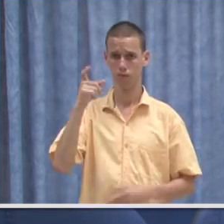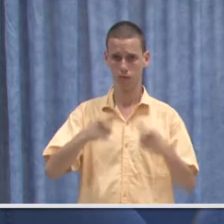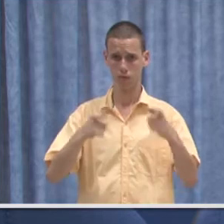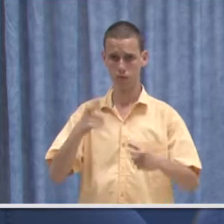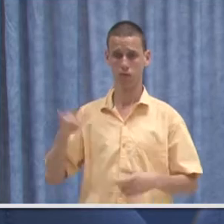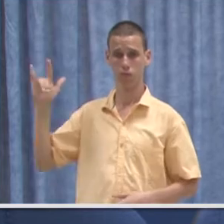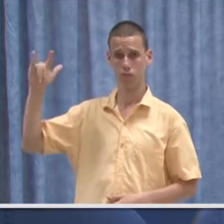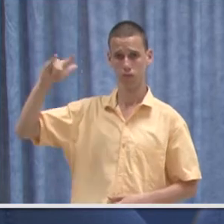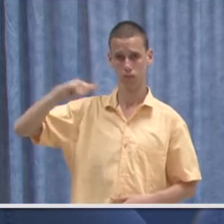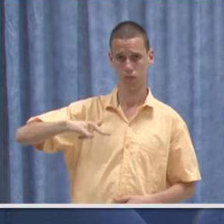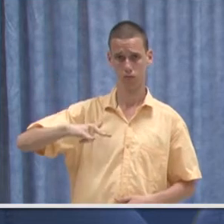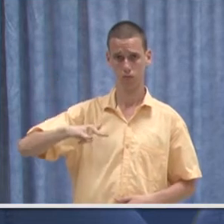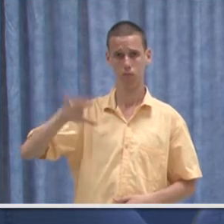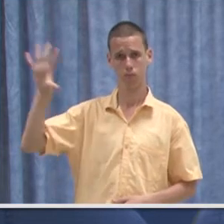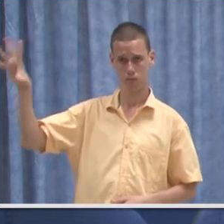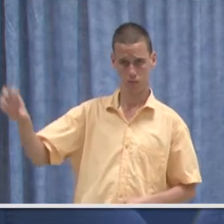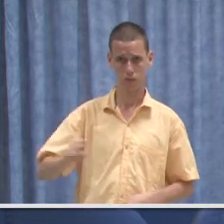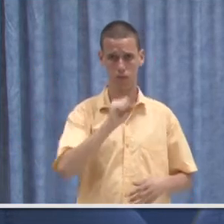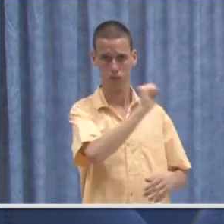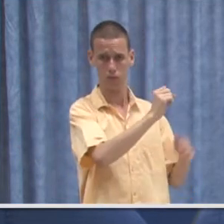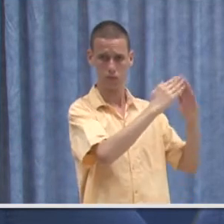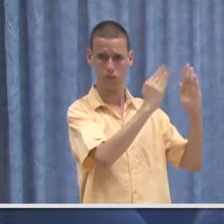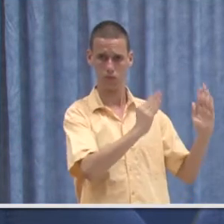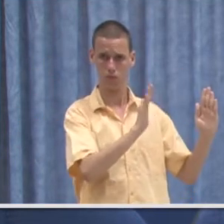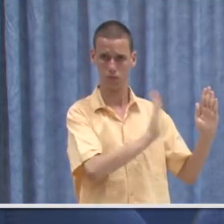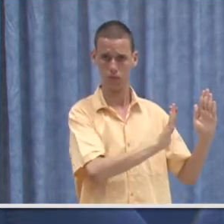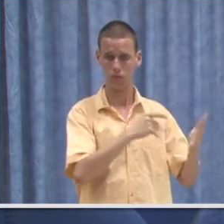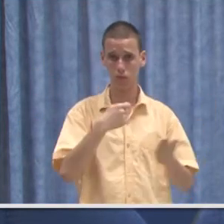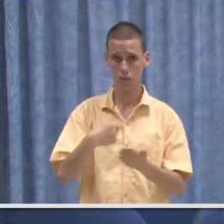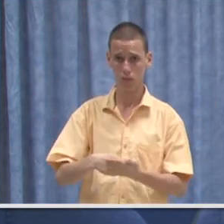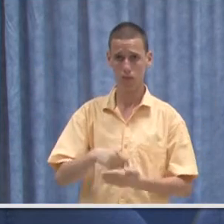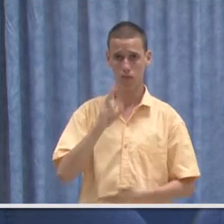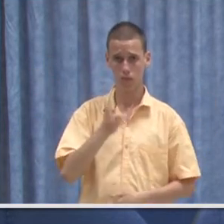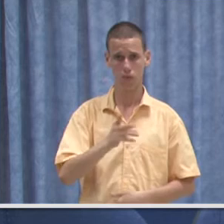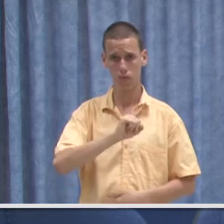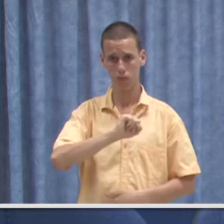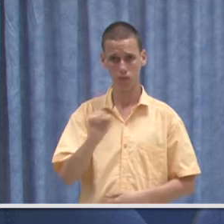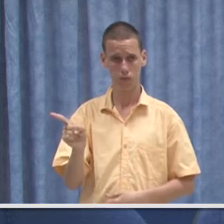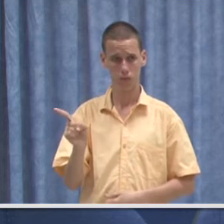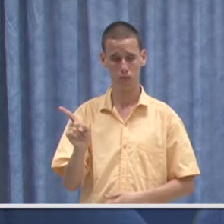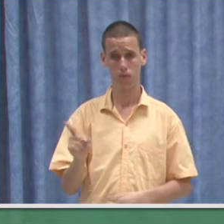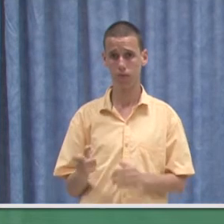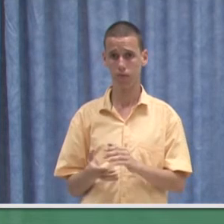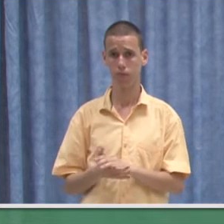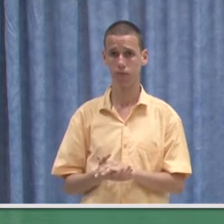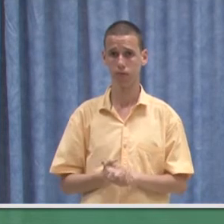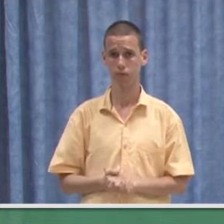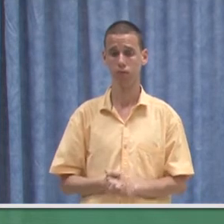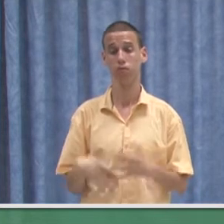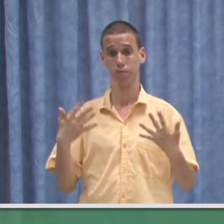Est-ce que vous avez besoin de payer ou soit à comment appeler les temps? Tu peux dire, chaque travail. Oui. En fait, à partir de nous payons